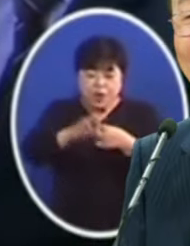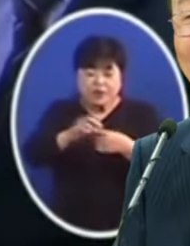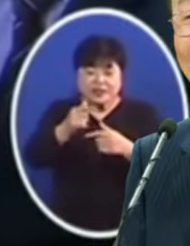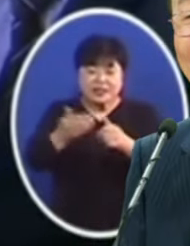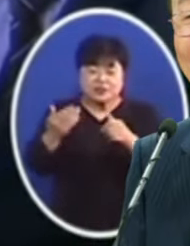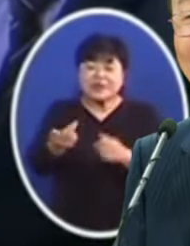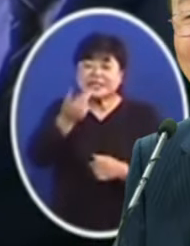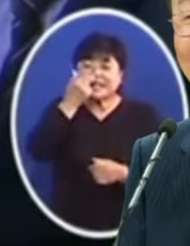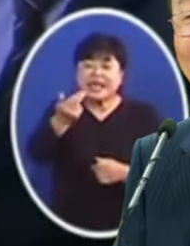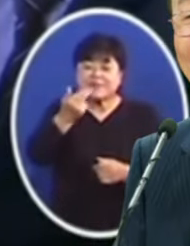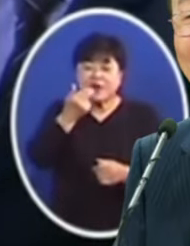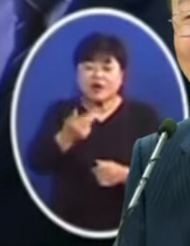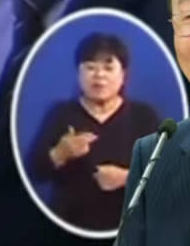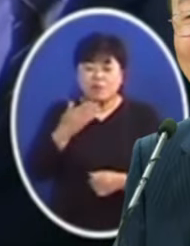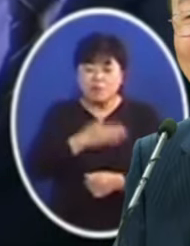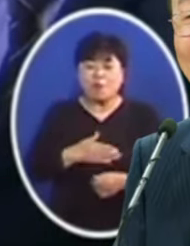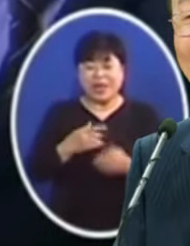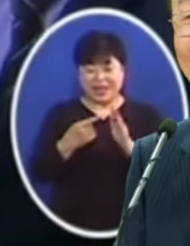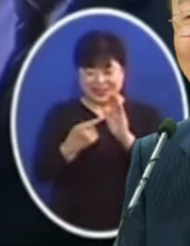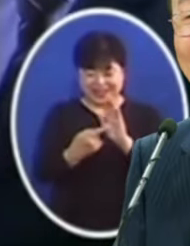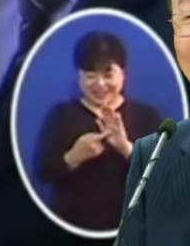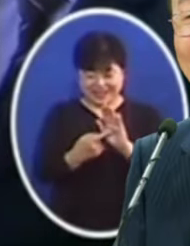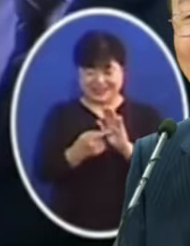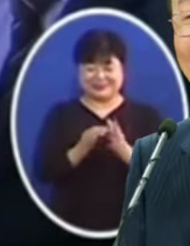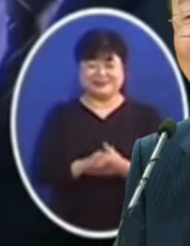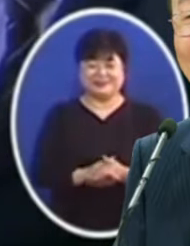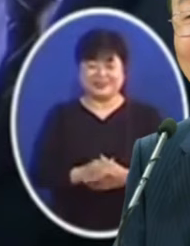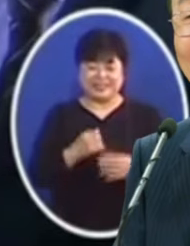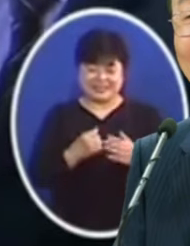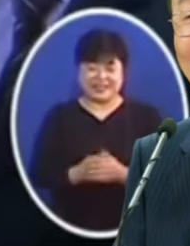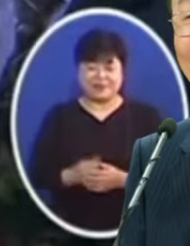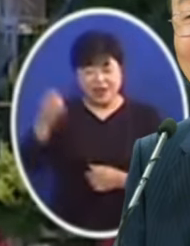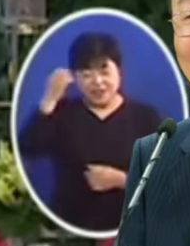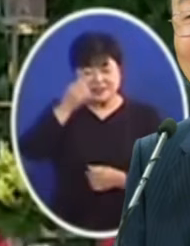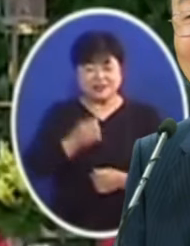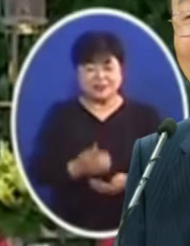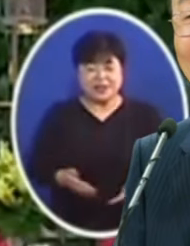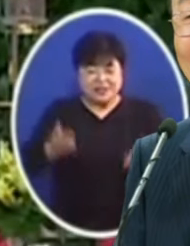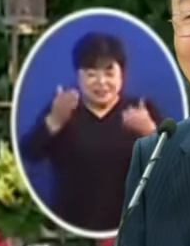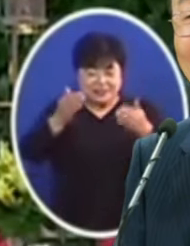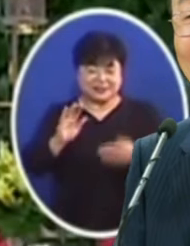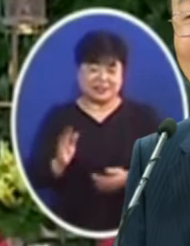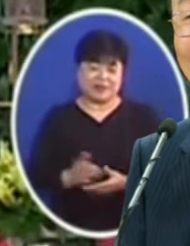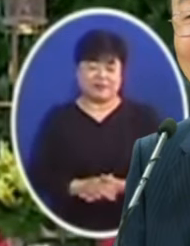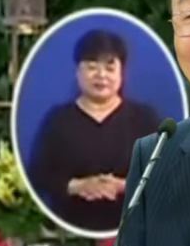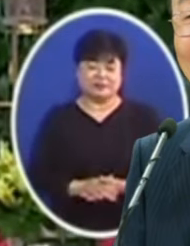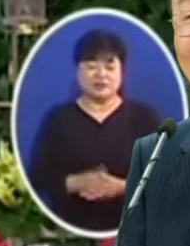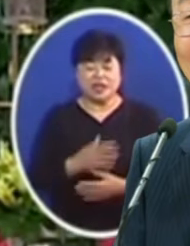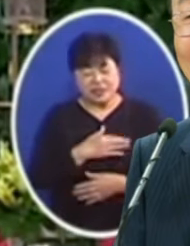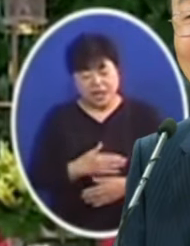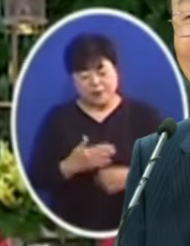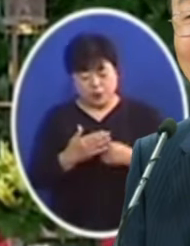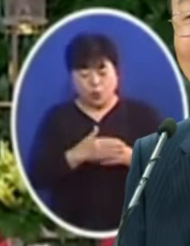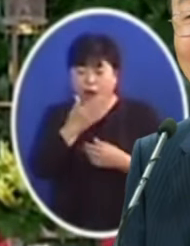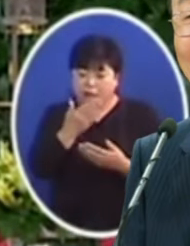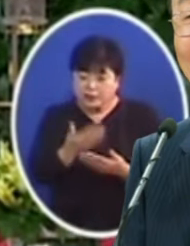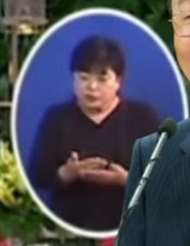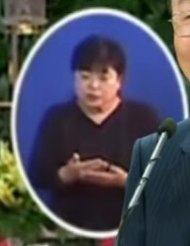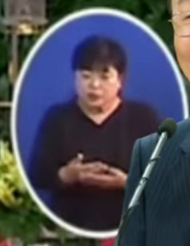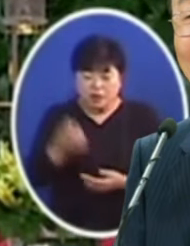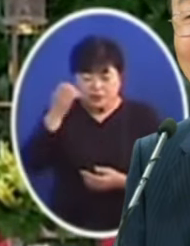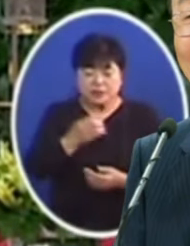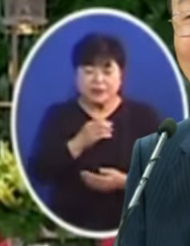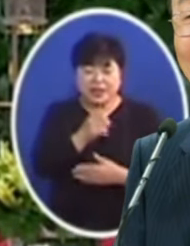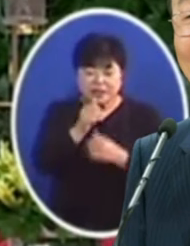예수님의 생명이 여러분 몸에 나타나게 되는 것입니다. 그래서 성령의 그릇이 되면 성령이 우리 연약함을 도와주시고